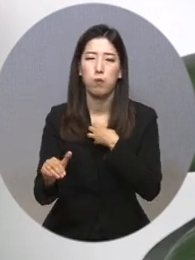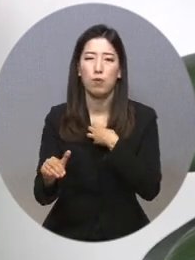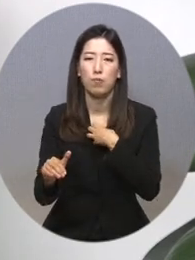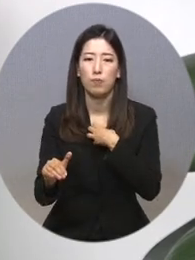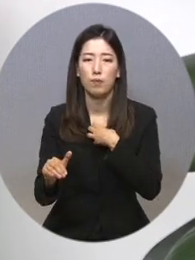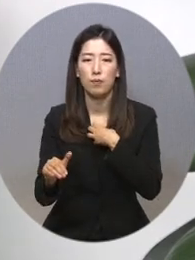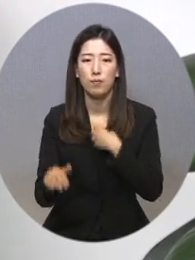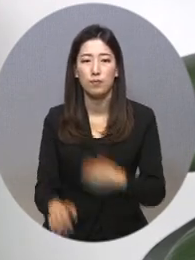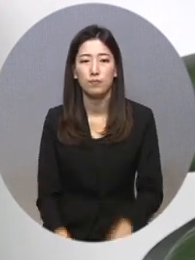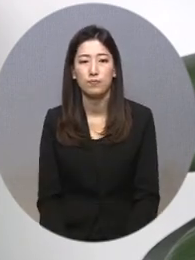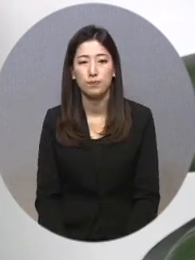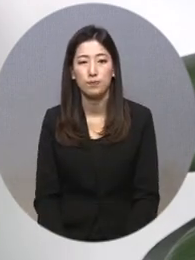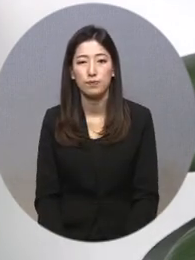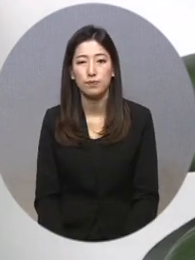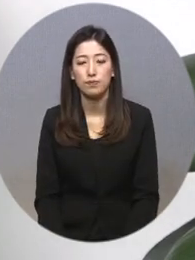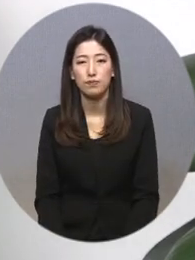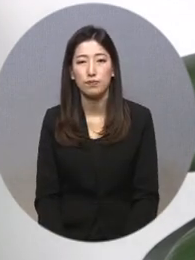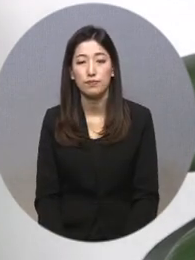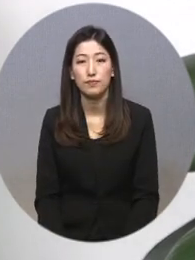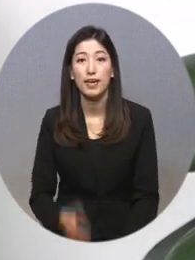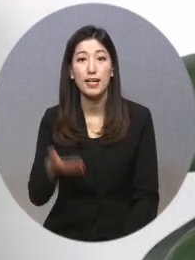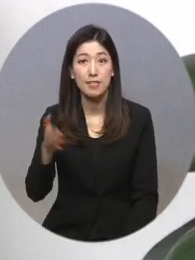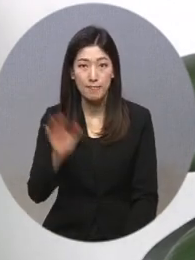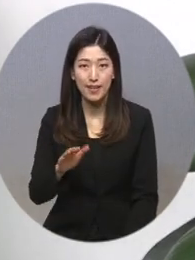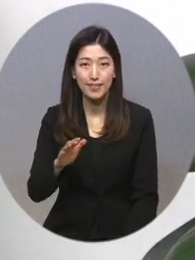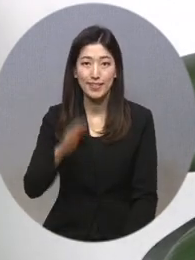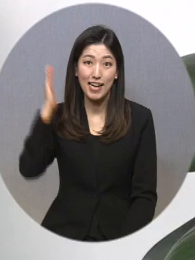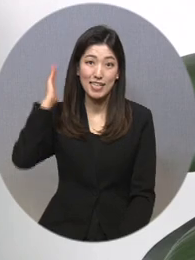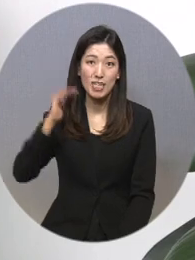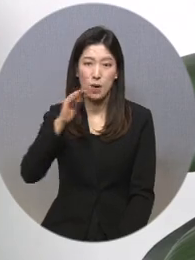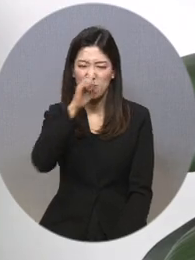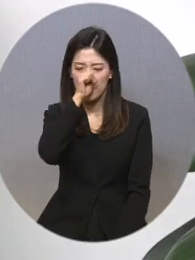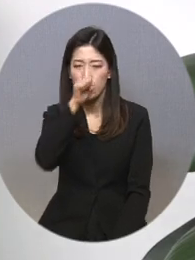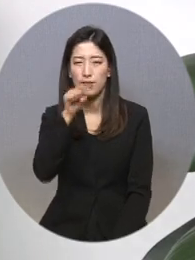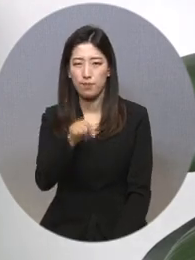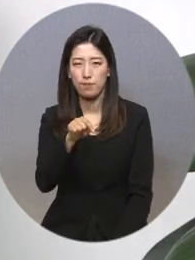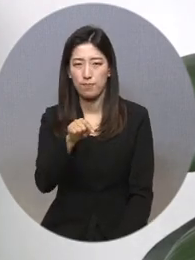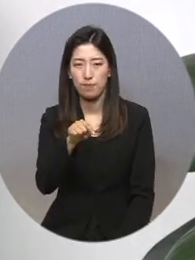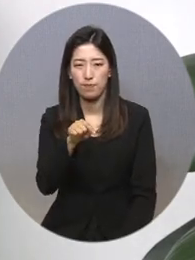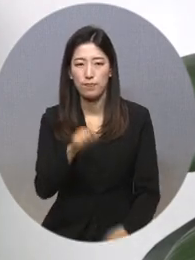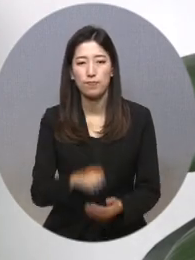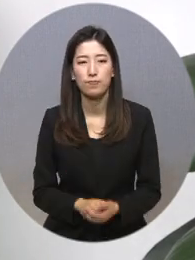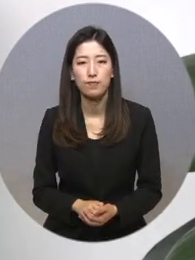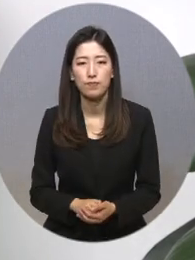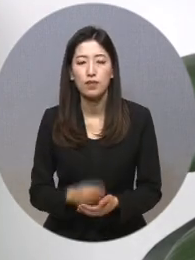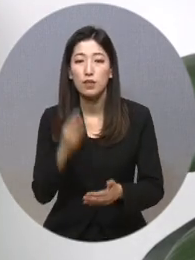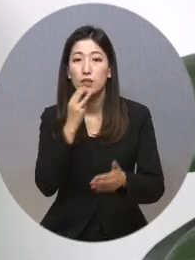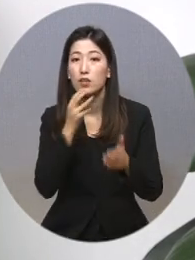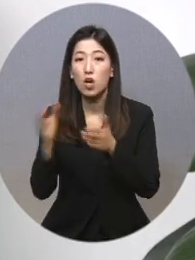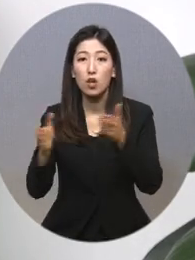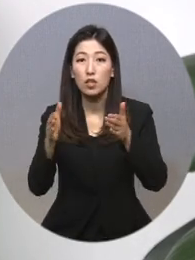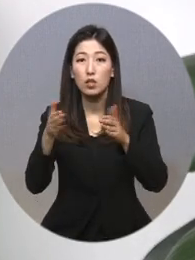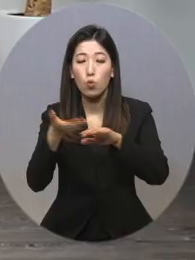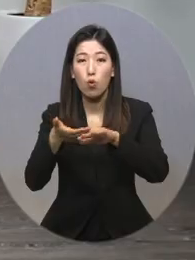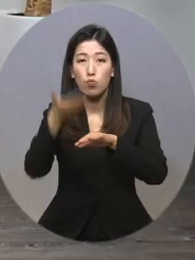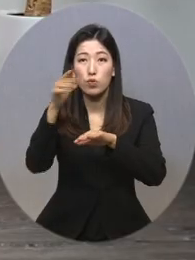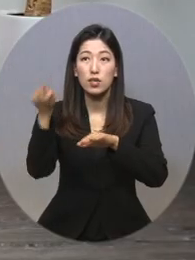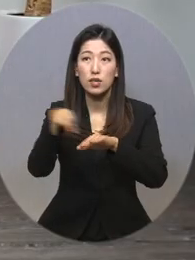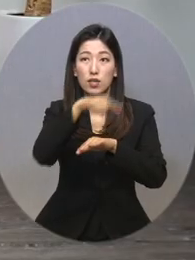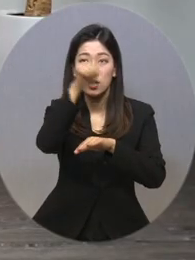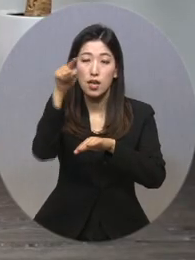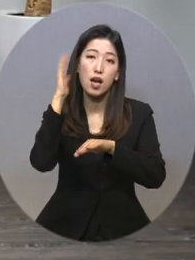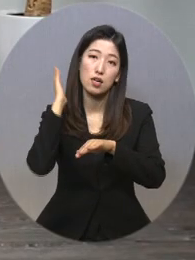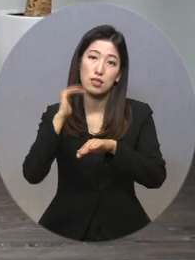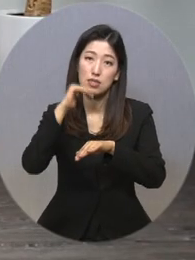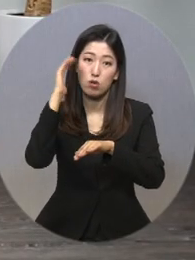하지만 아까 제가 의정부의 장점을 생각할 때 경기 북부의 중심에 있고 그리고